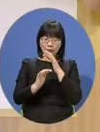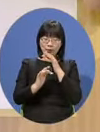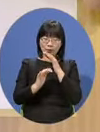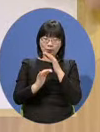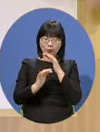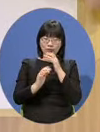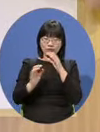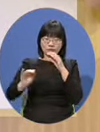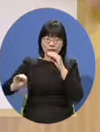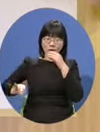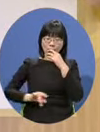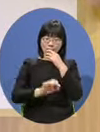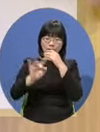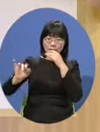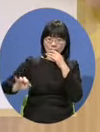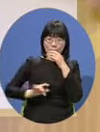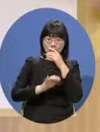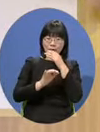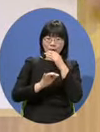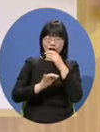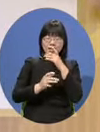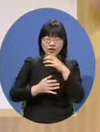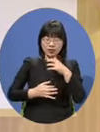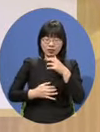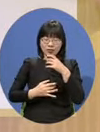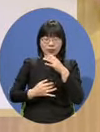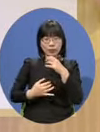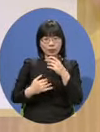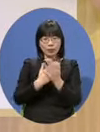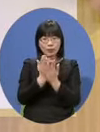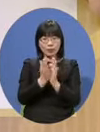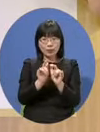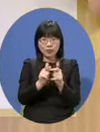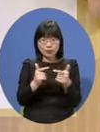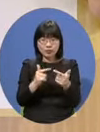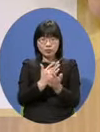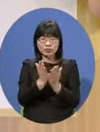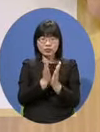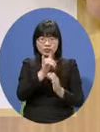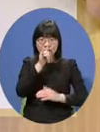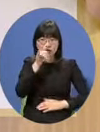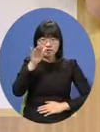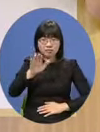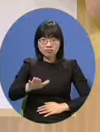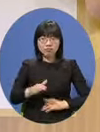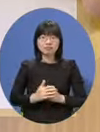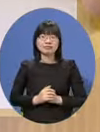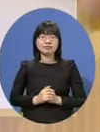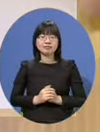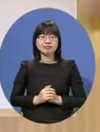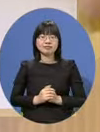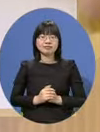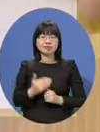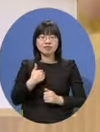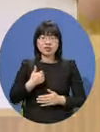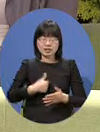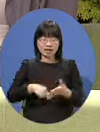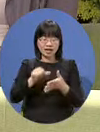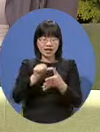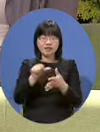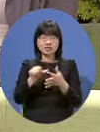호른, 트럼본. 예. 여러 가지 종류가 있는데요. 사실은, 저도 아들이 둘이